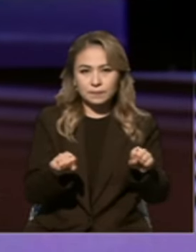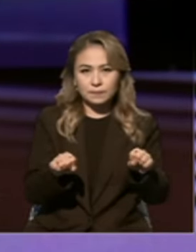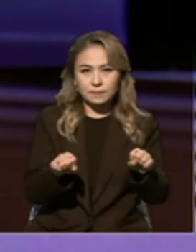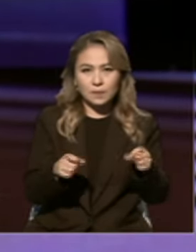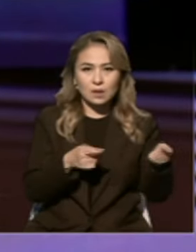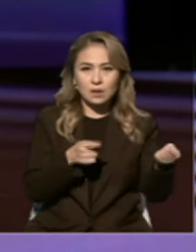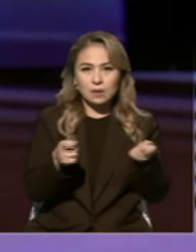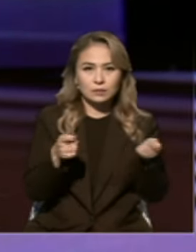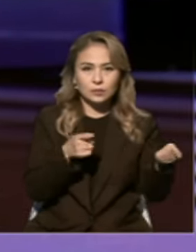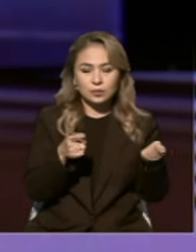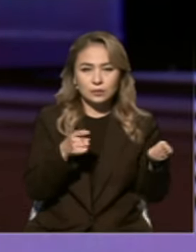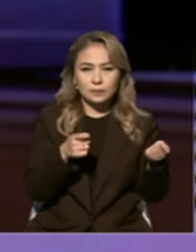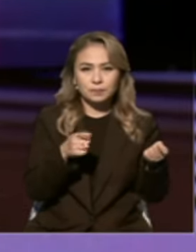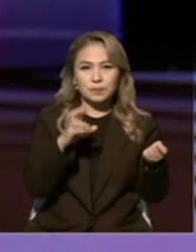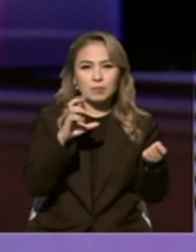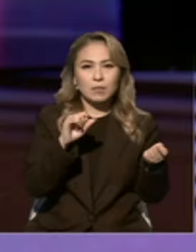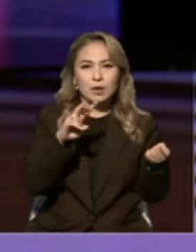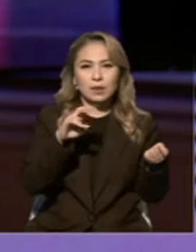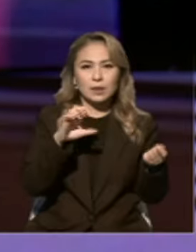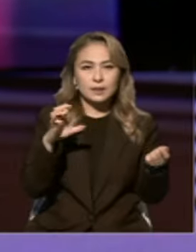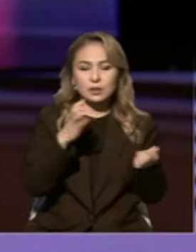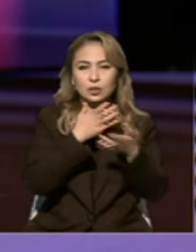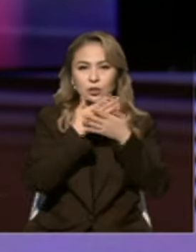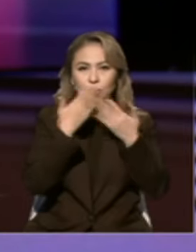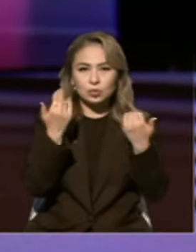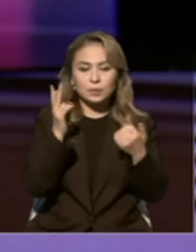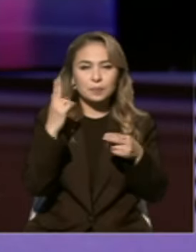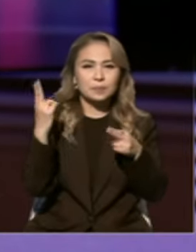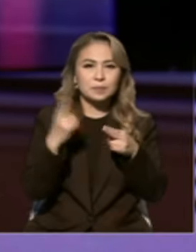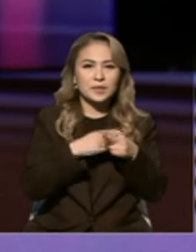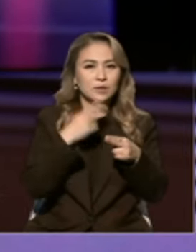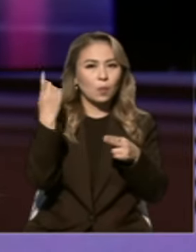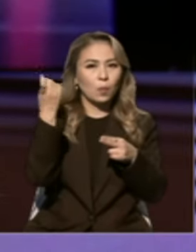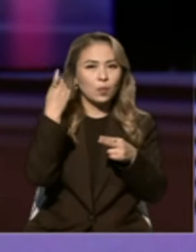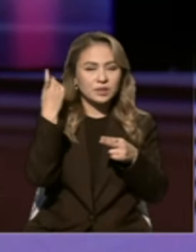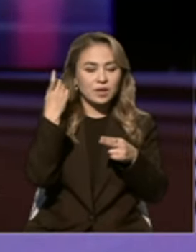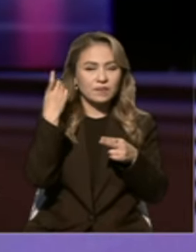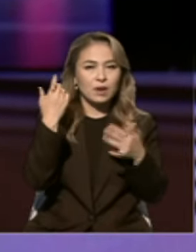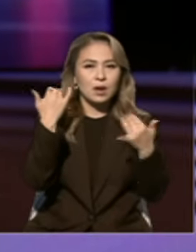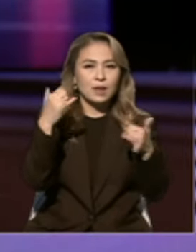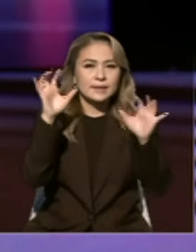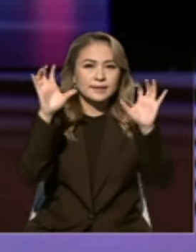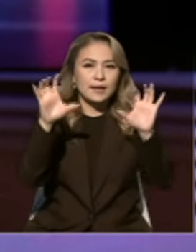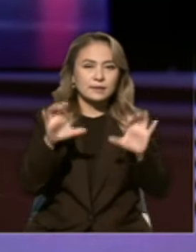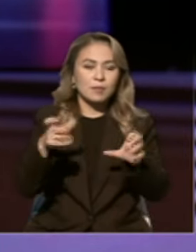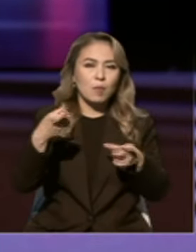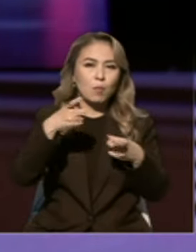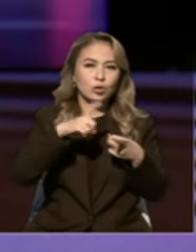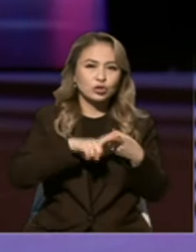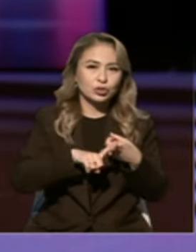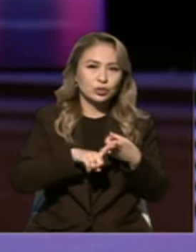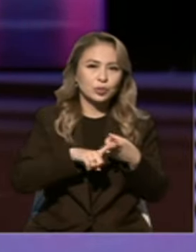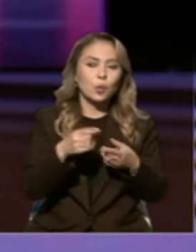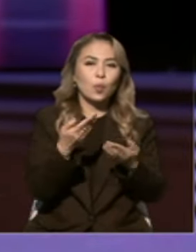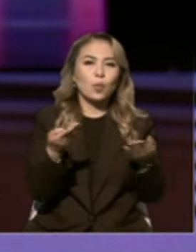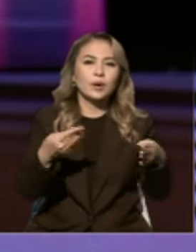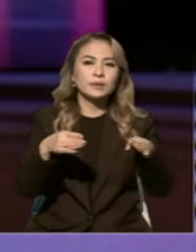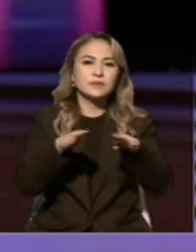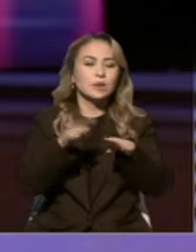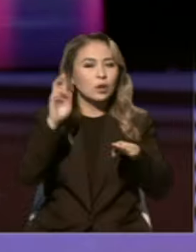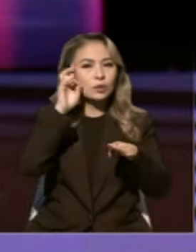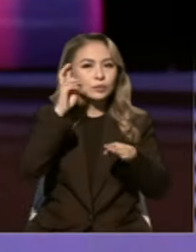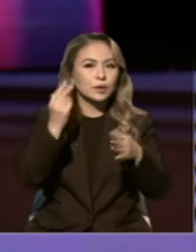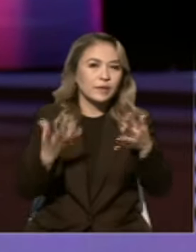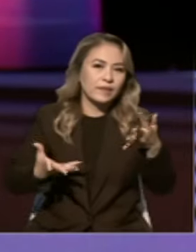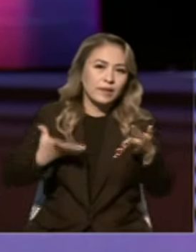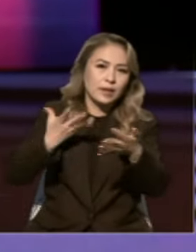биліктің әкімшіліктердің балансында жоқ, иесіз барлығы. Қазіргі мына заңнама бойынша оған енді үкіметтен қаржы